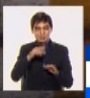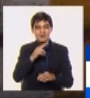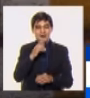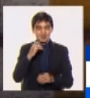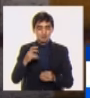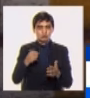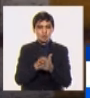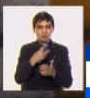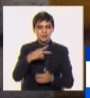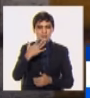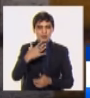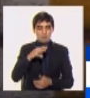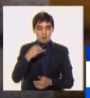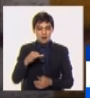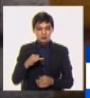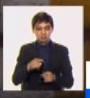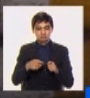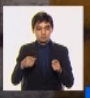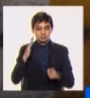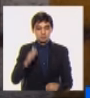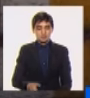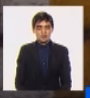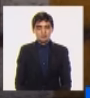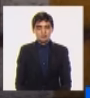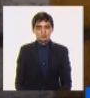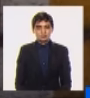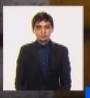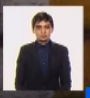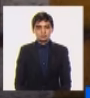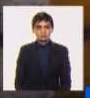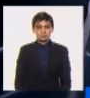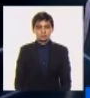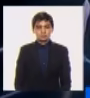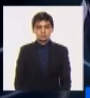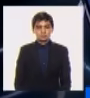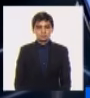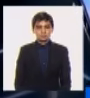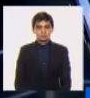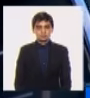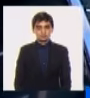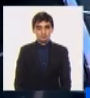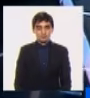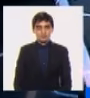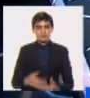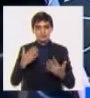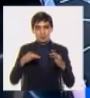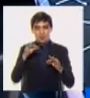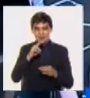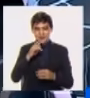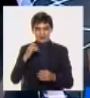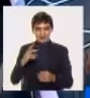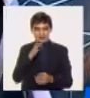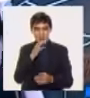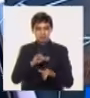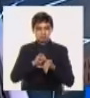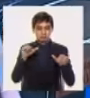до 25 мая этим караулова виталий за энтина в информбюро шымкент послабление карантина привело